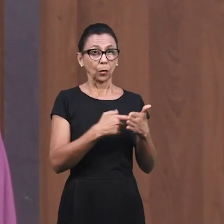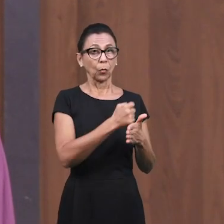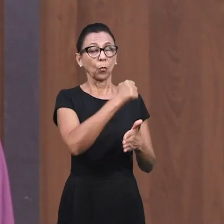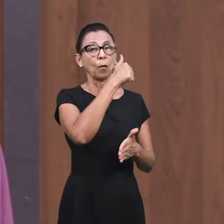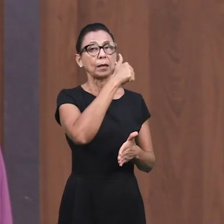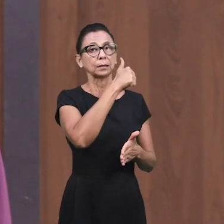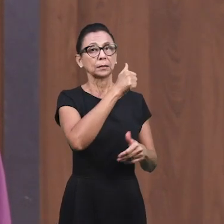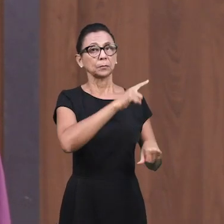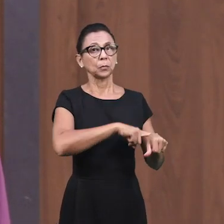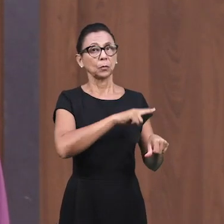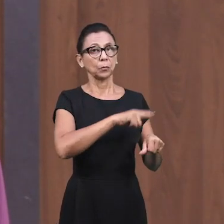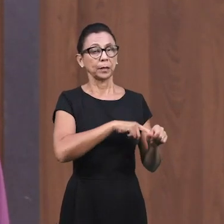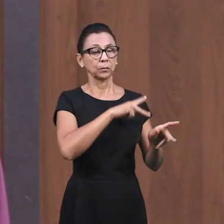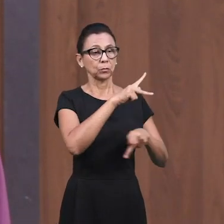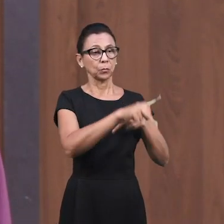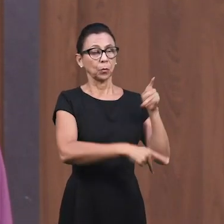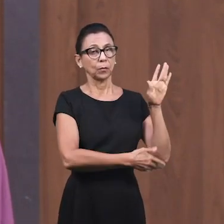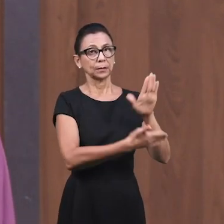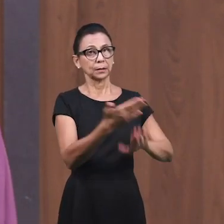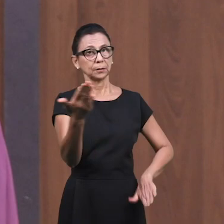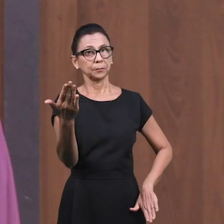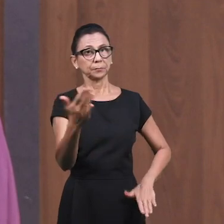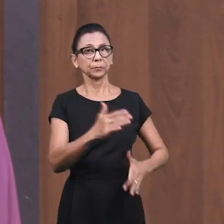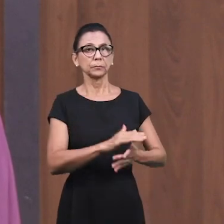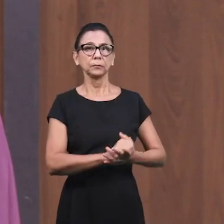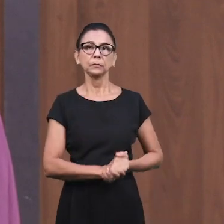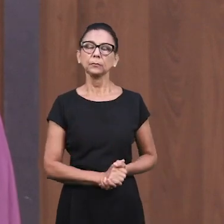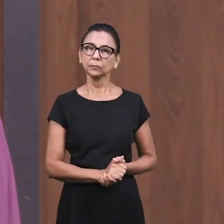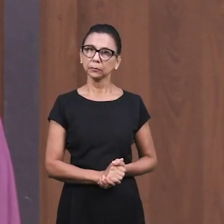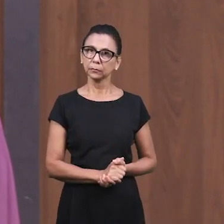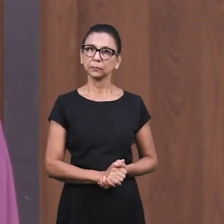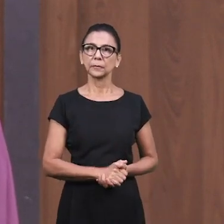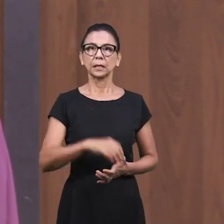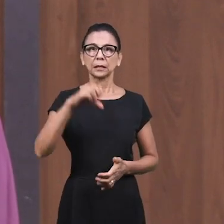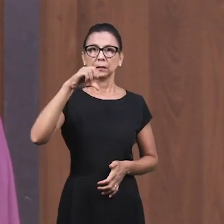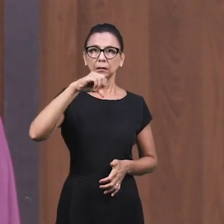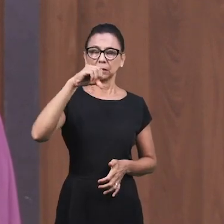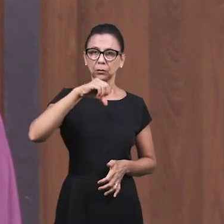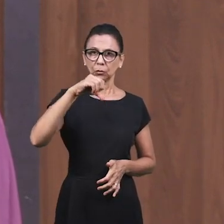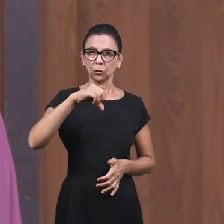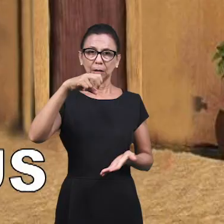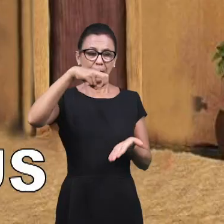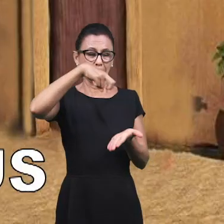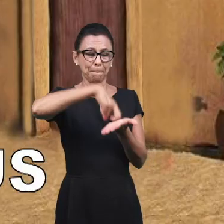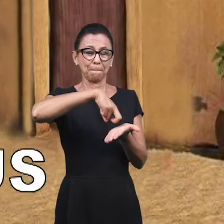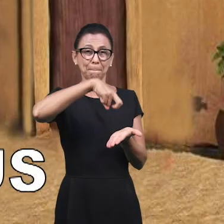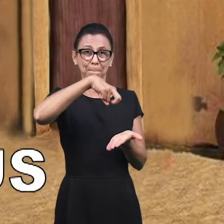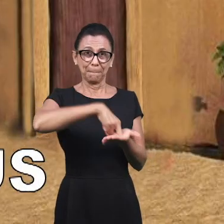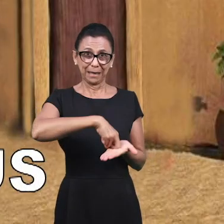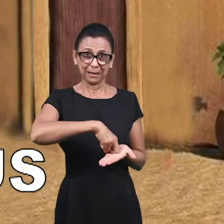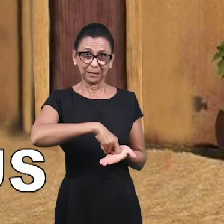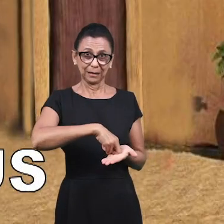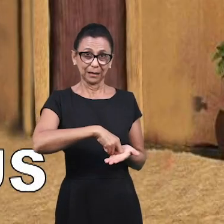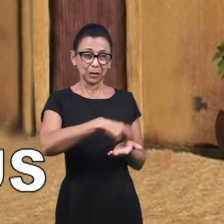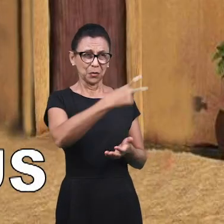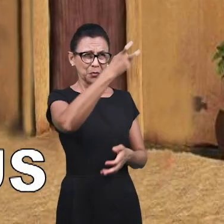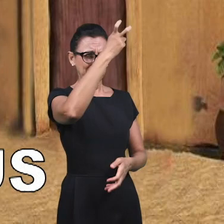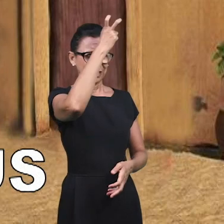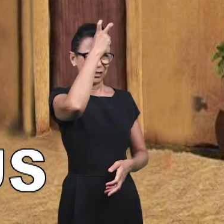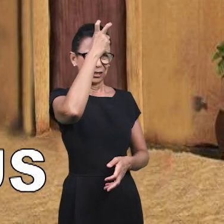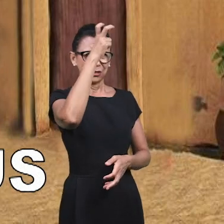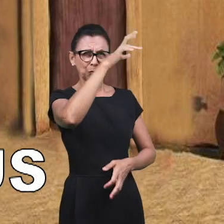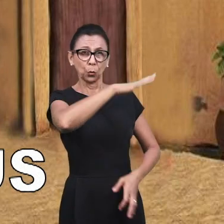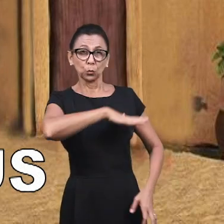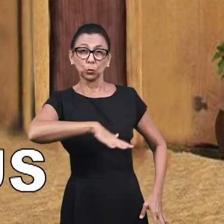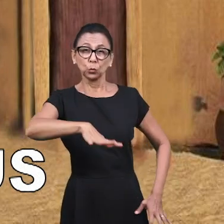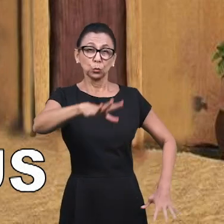À l'avant-dernière plaie, tout l'Égypte était en ténèbres, dans l'obscurité pendant 3 jours. Mais dans la